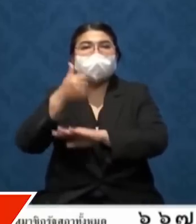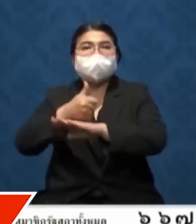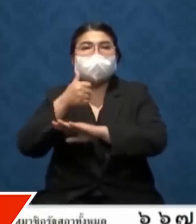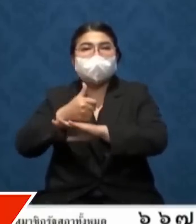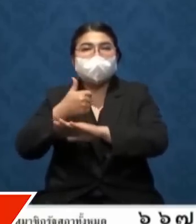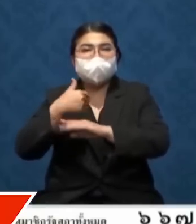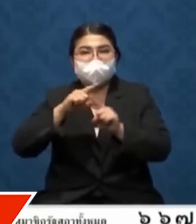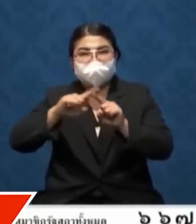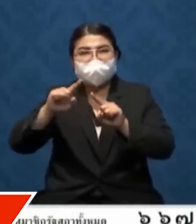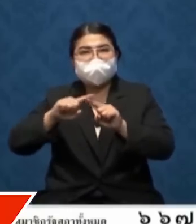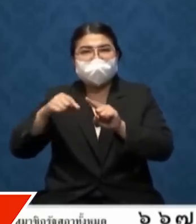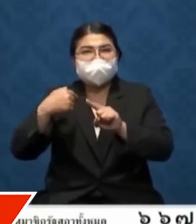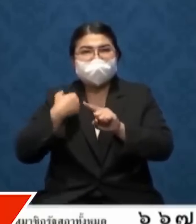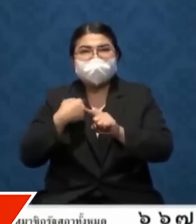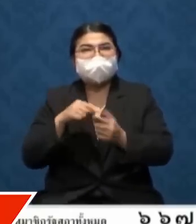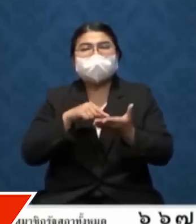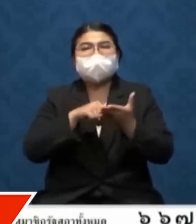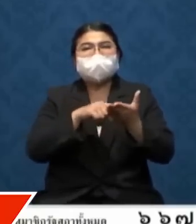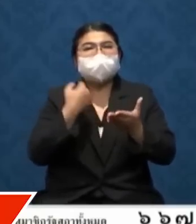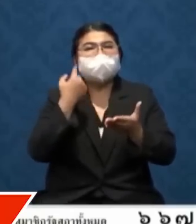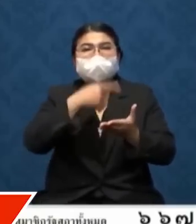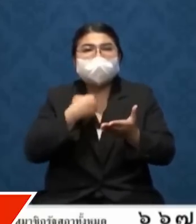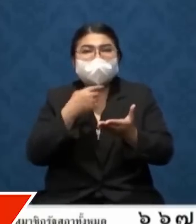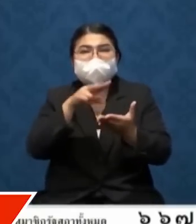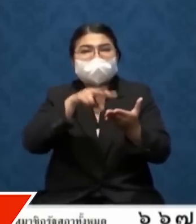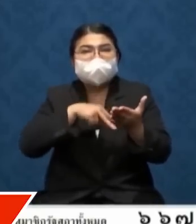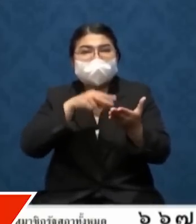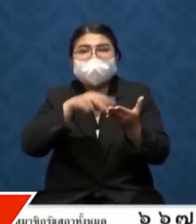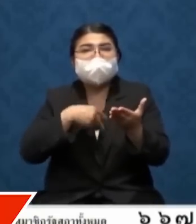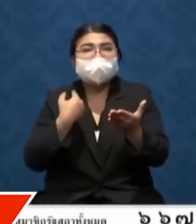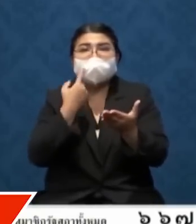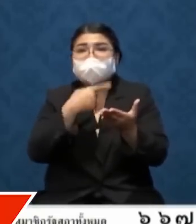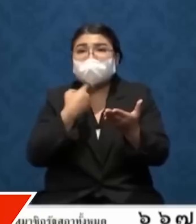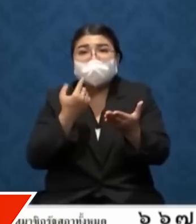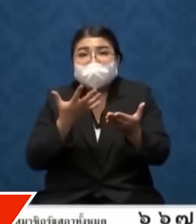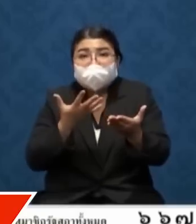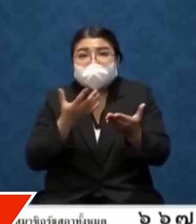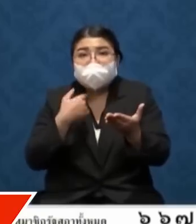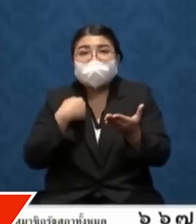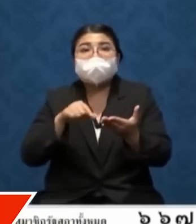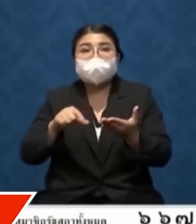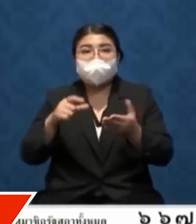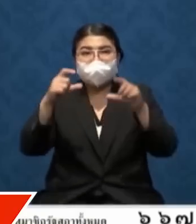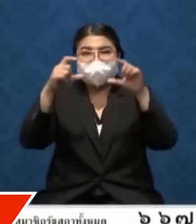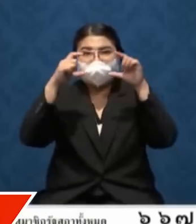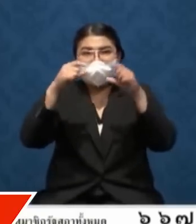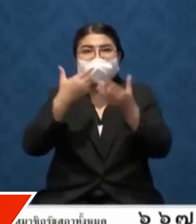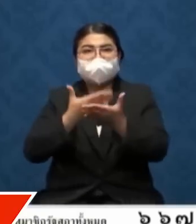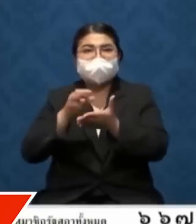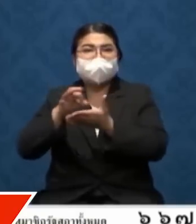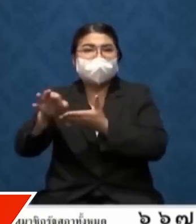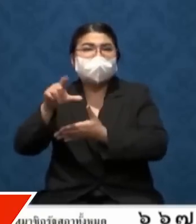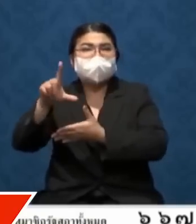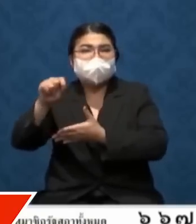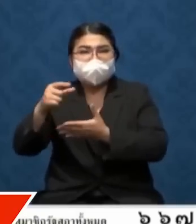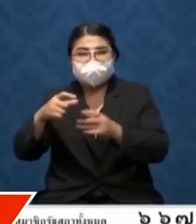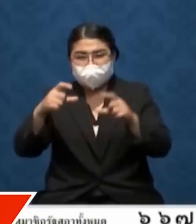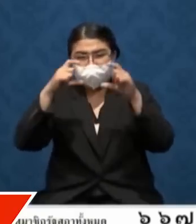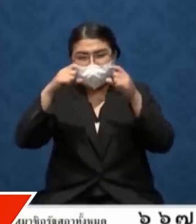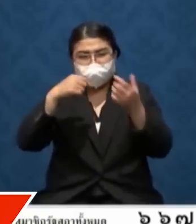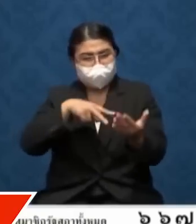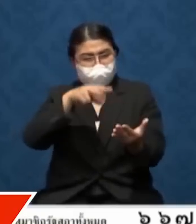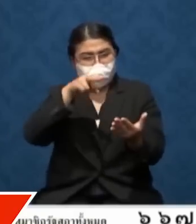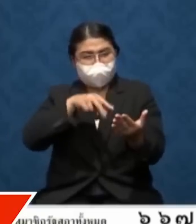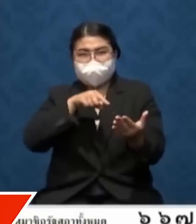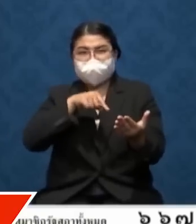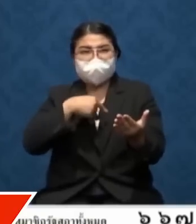genauถ้าได้ใครอ่านนะครับผมใช้แ่นตาที่ซื้อมาต่อาจนัด 20 บาทอ่านผมยงอ่านไม่ออกเลยวาเขา